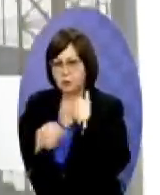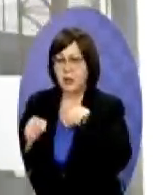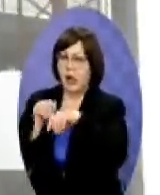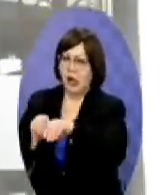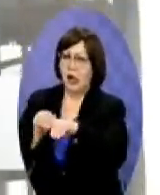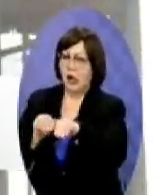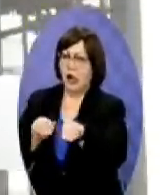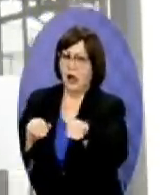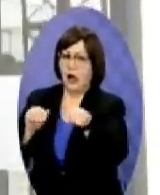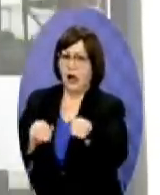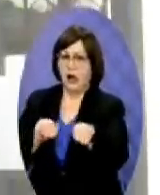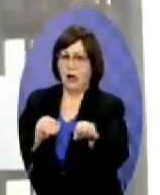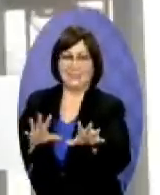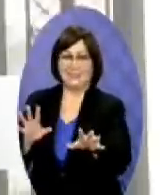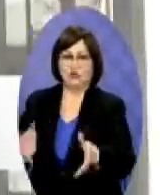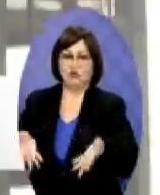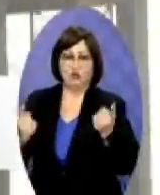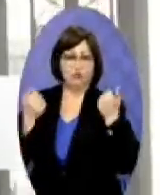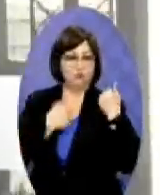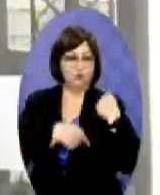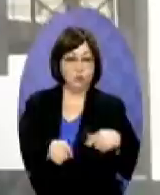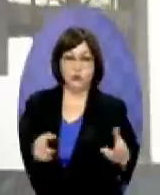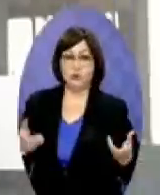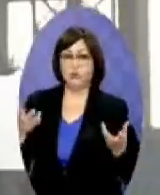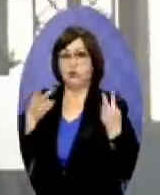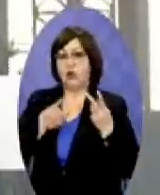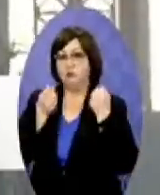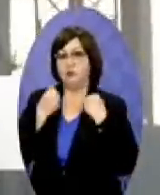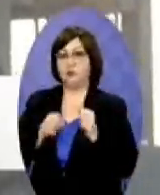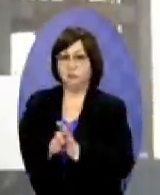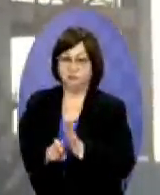газраасаа хэрэгтэй үйлчлэгийг авах боломж бүрдэж байгаа юм.